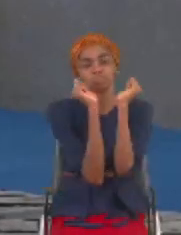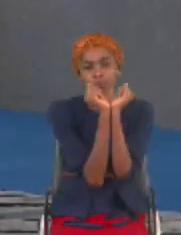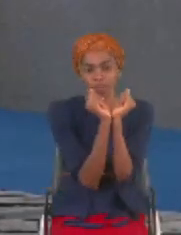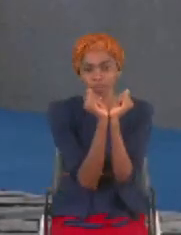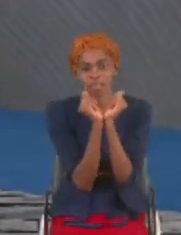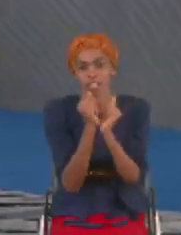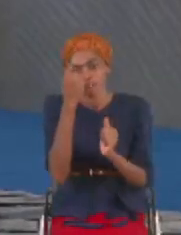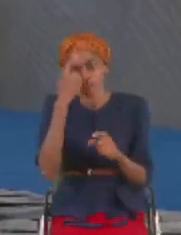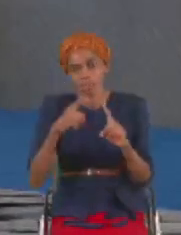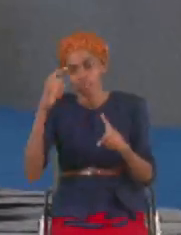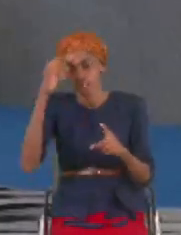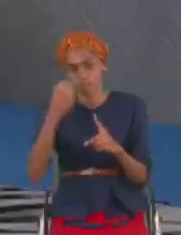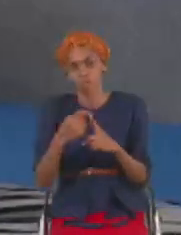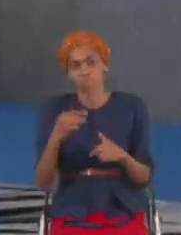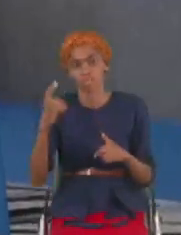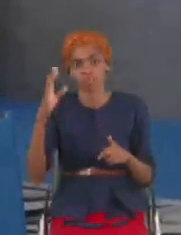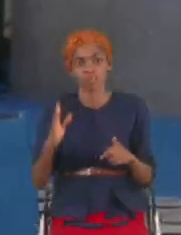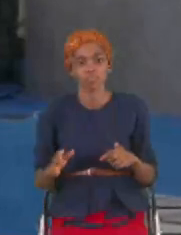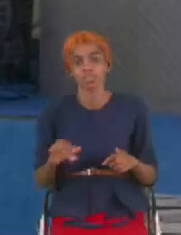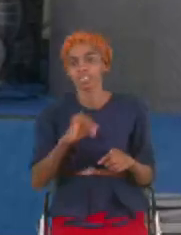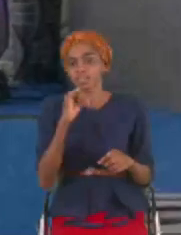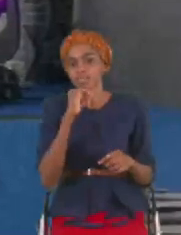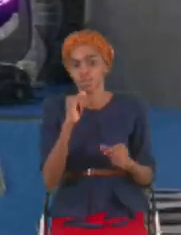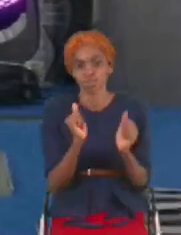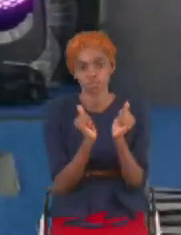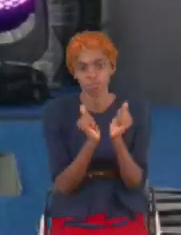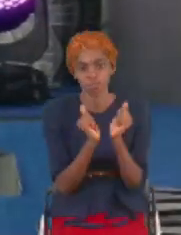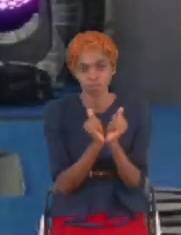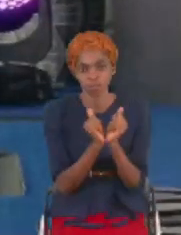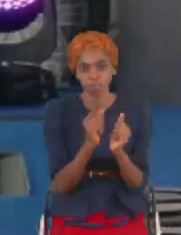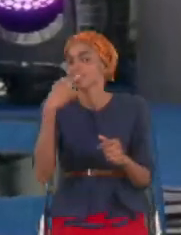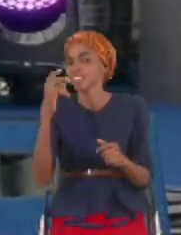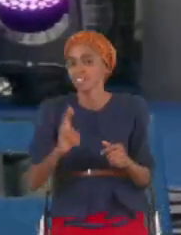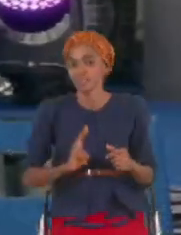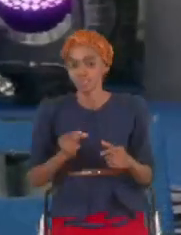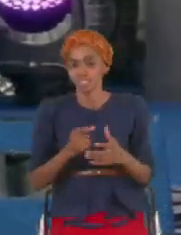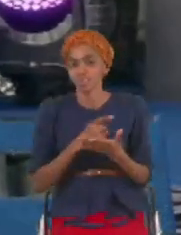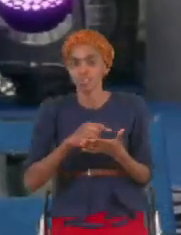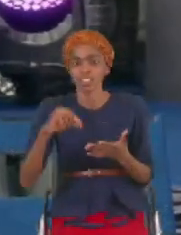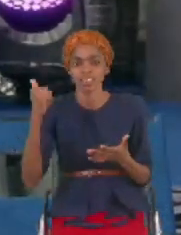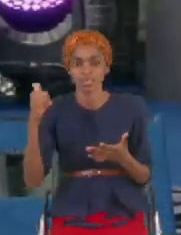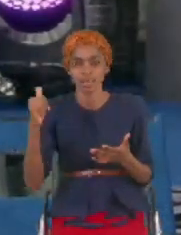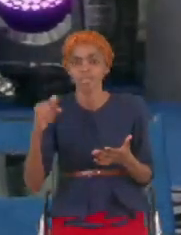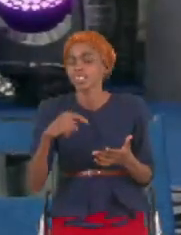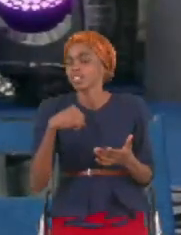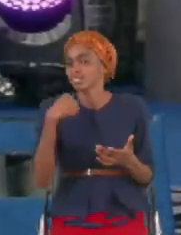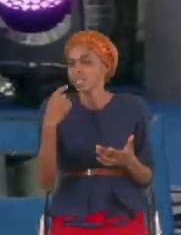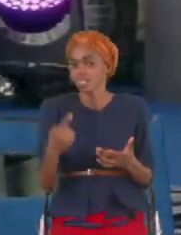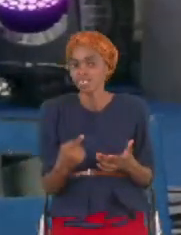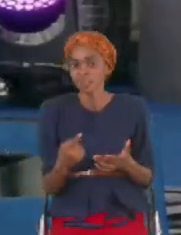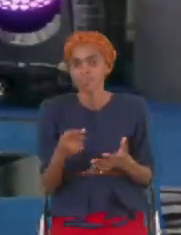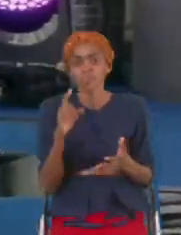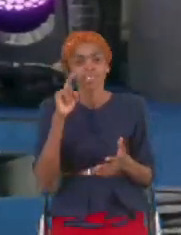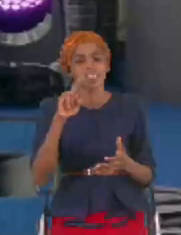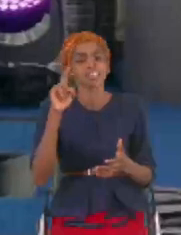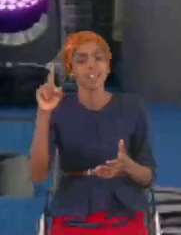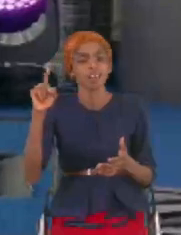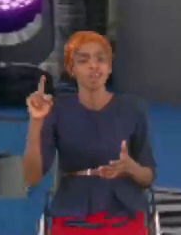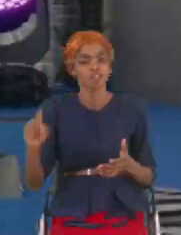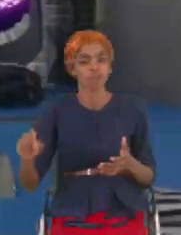de dieu n'est pas liée est dit dans le verset 10 1 c'est dit c'est pourquoi